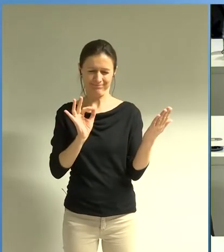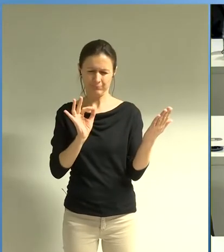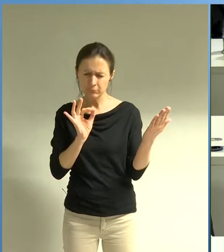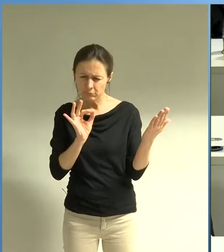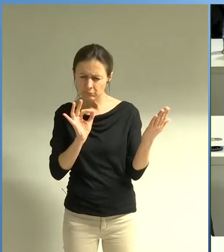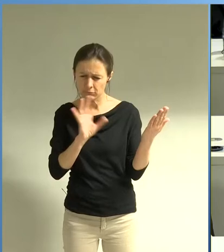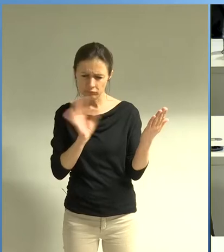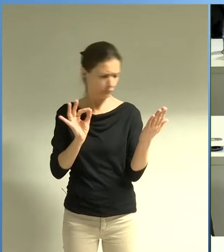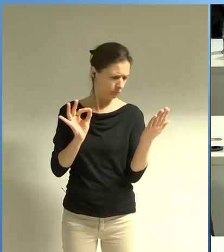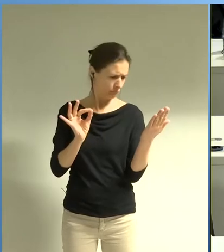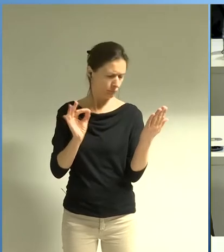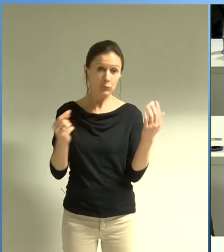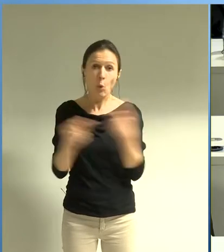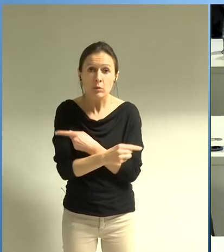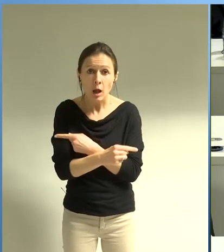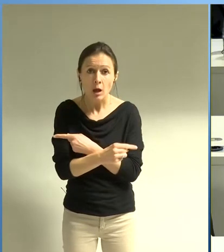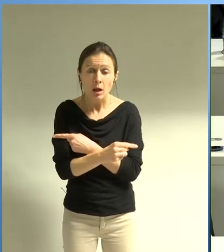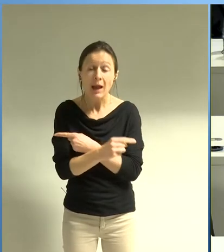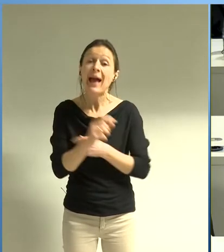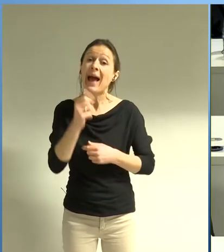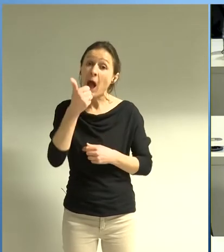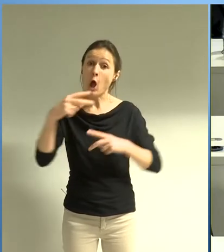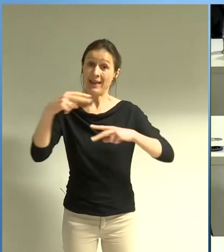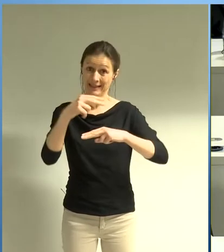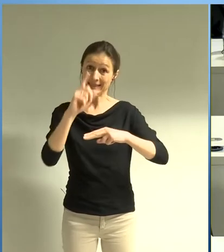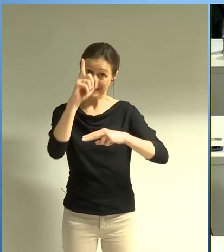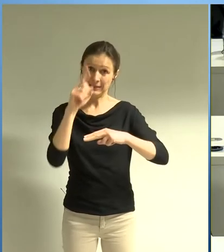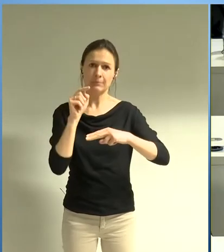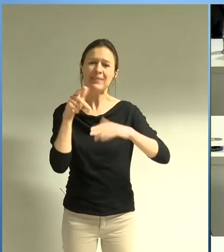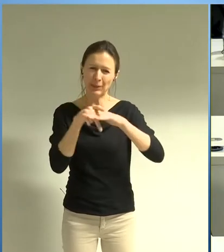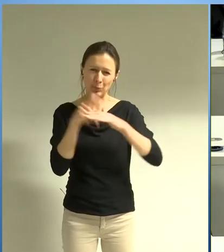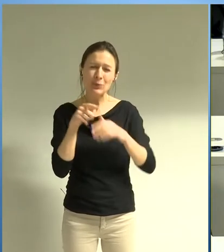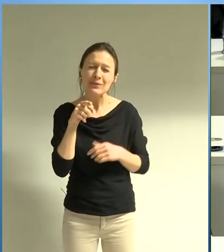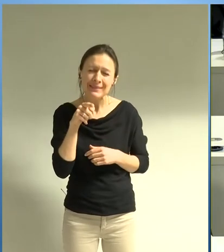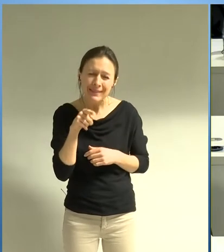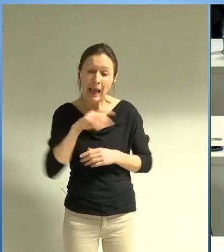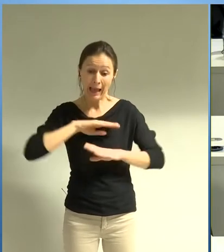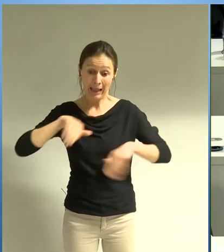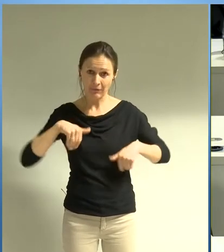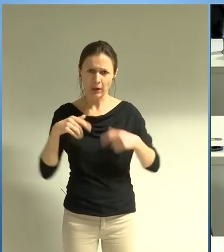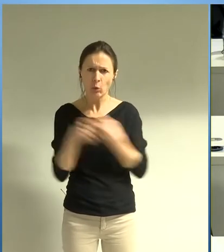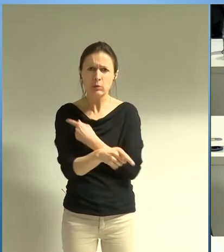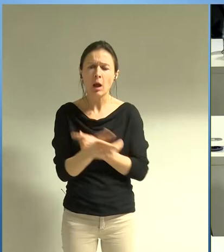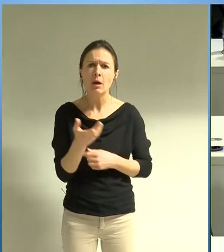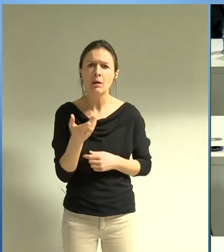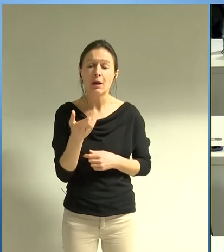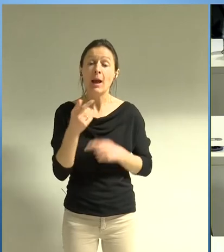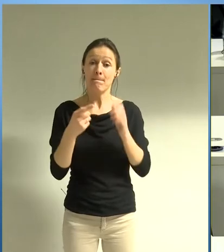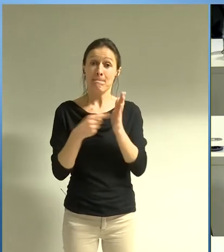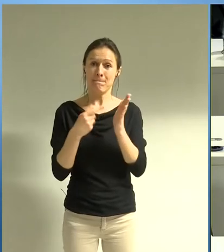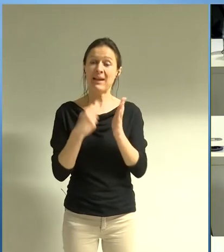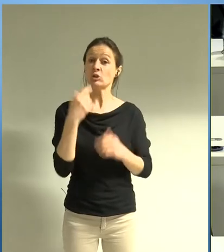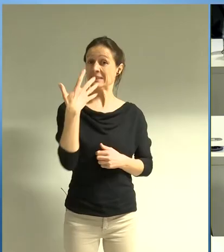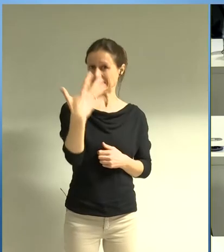qui dit tout et son contraire à la fin je vous prends l'exemple d'auxerre en début de page 5 dans l'article sur la composition